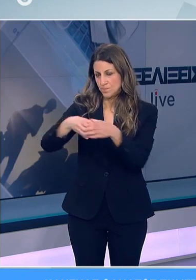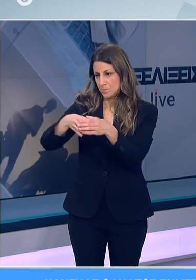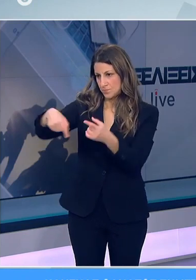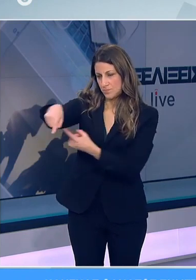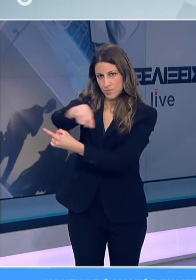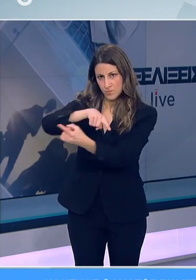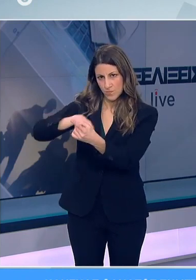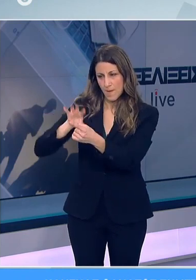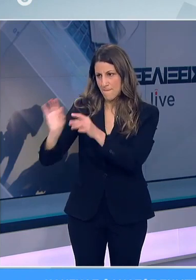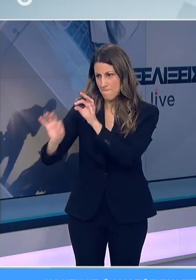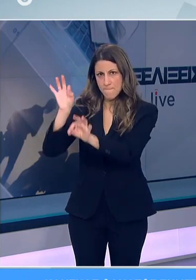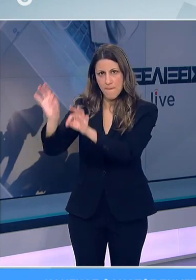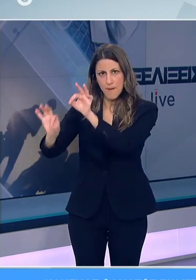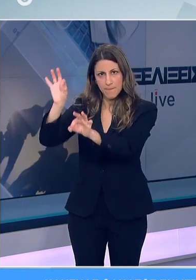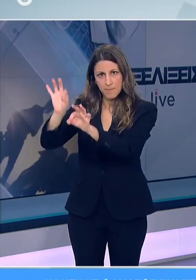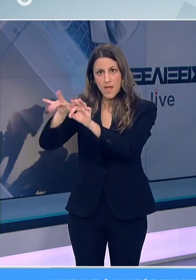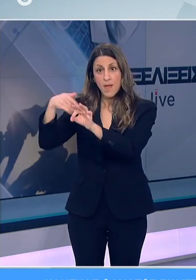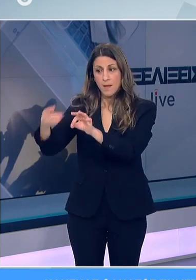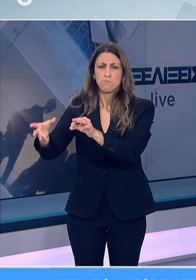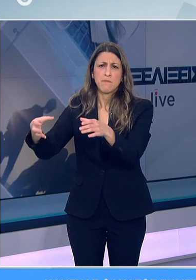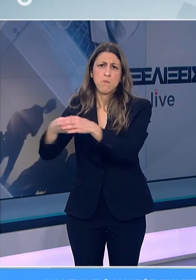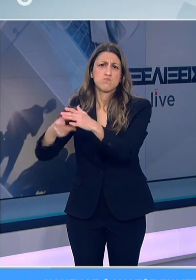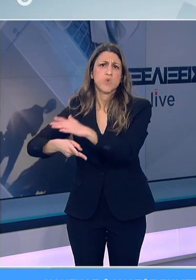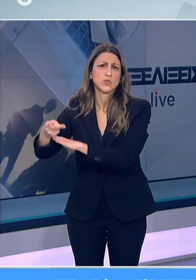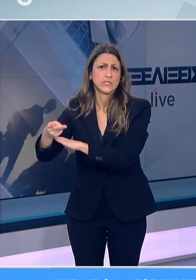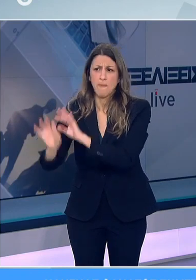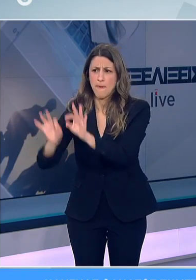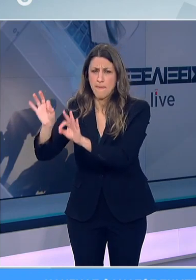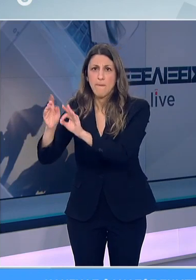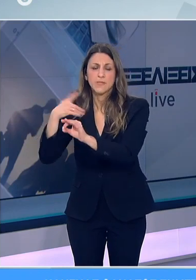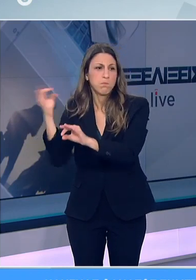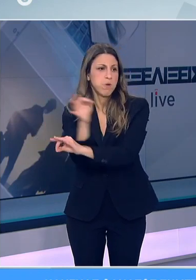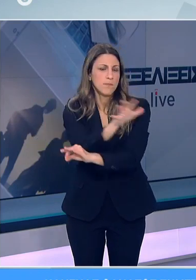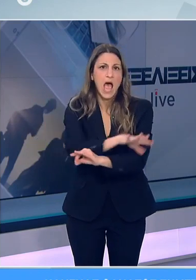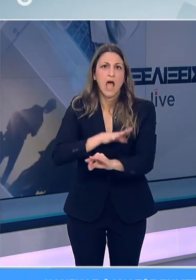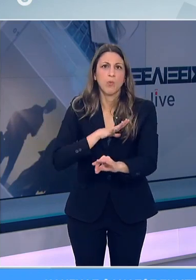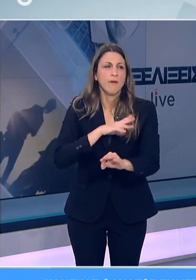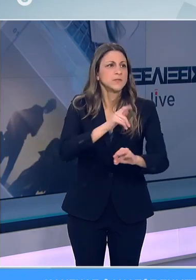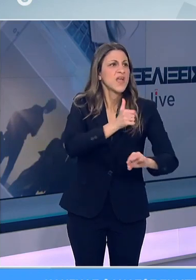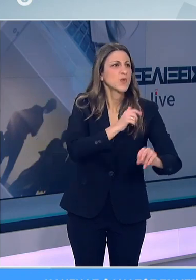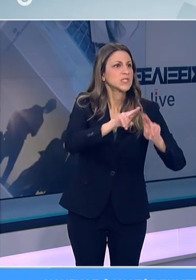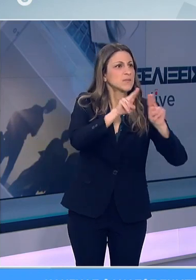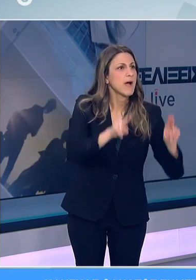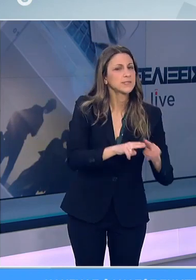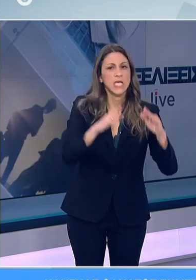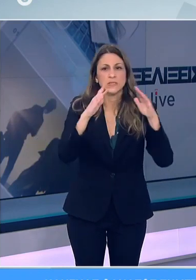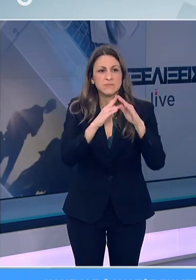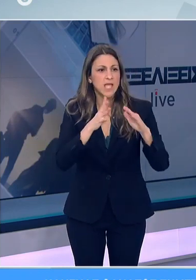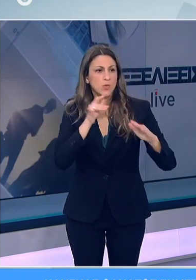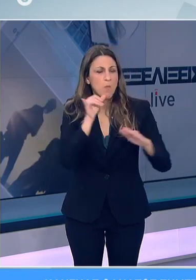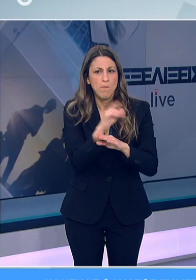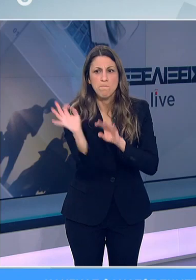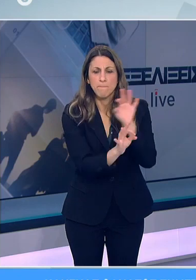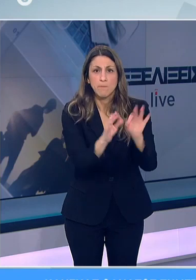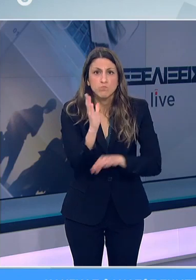και μια επιδημία τέτοιου τύπου να περάσει και στην κοινότητα και από την κλειστή δομή καμιά φορά. Οπότε θέλει προσοχή. Νομίζω θα υπάρχουν